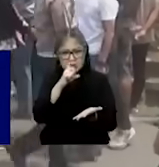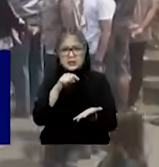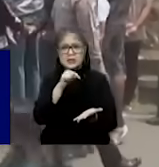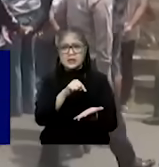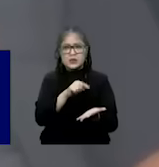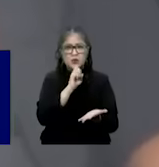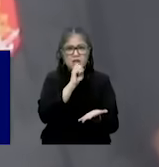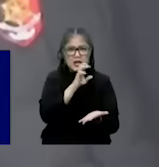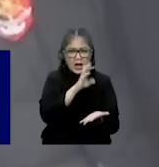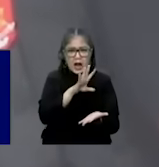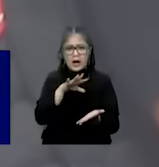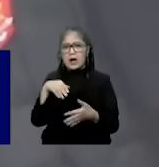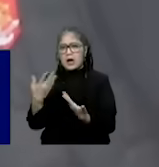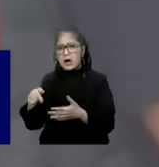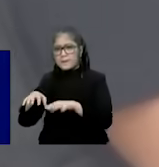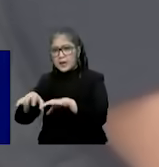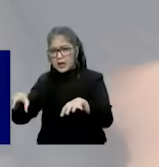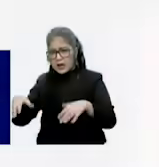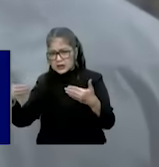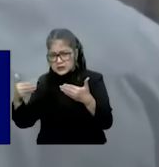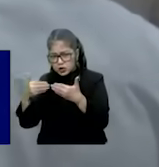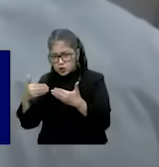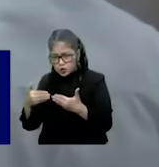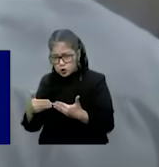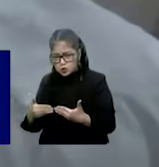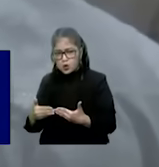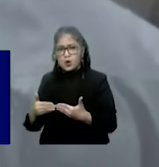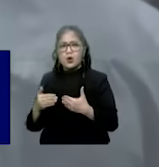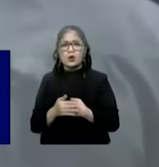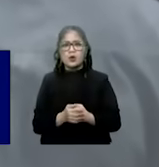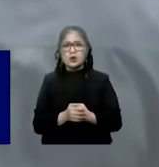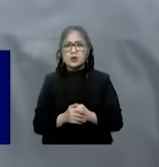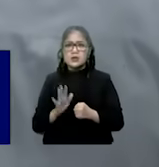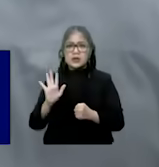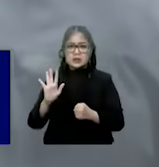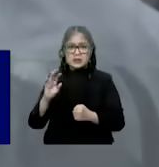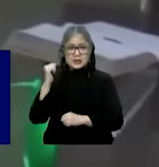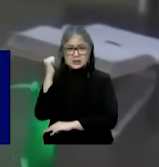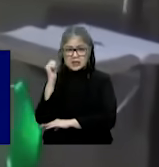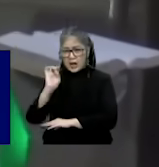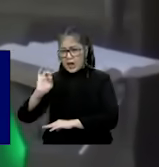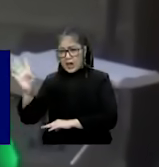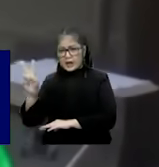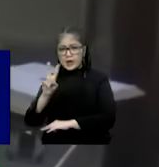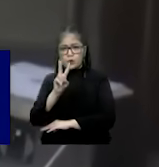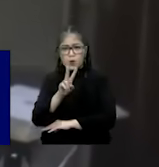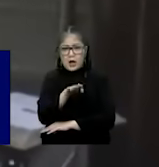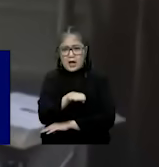dasar rekonstruksi dengan tersangka lain dalam waktu dekat. 3 tersangka lain kasus ini, Mimin dan 2 anaknya,